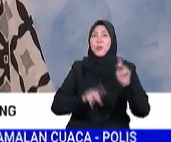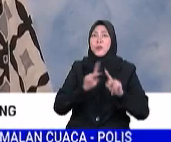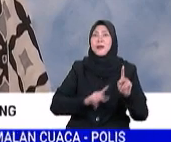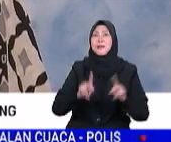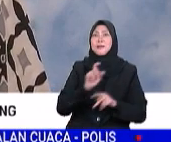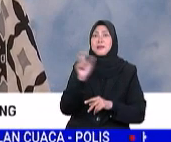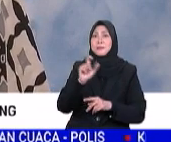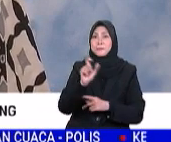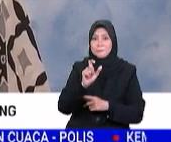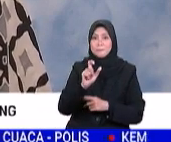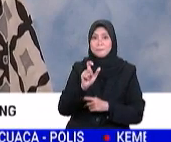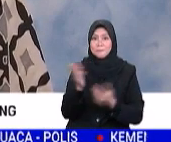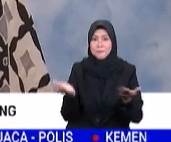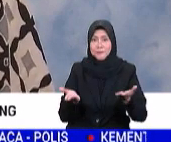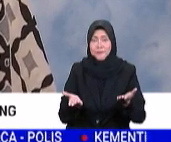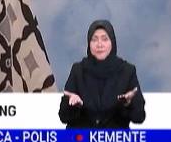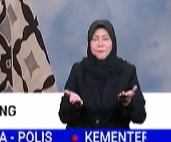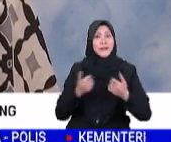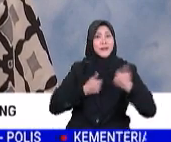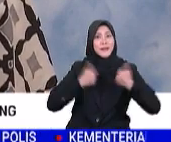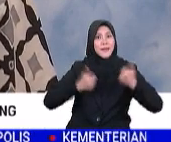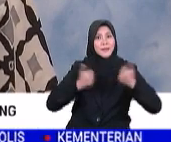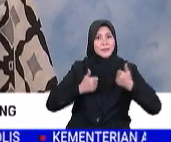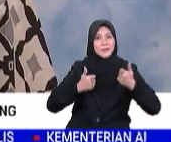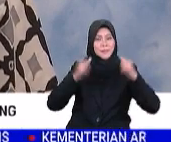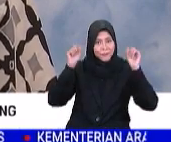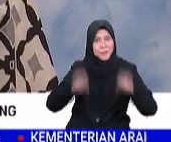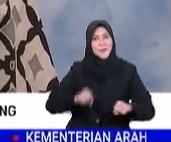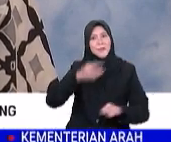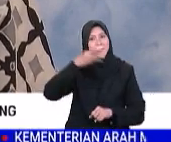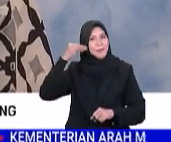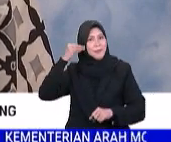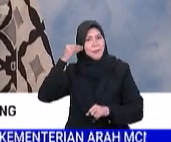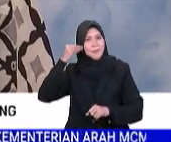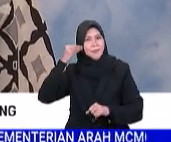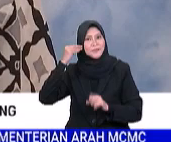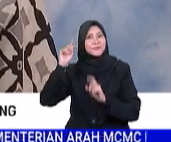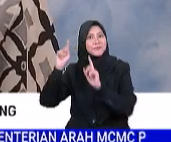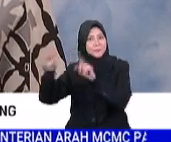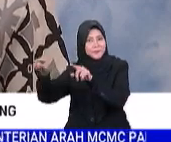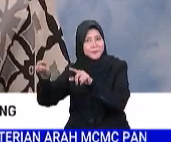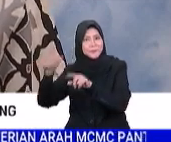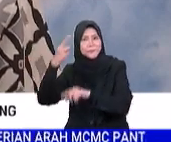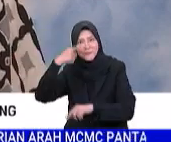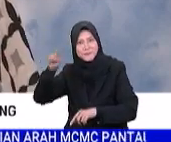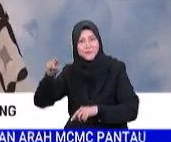dan bukan saja umat Islam lah, raya ni boleh baliklah. InsyaAllah.